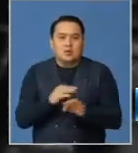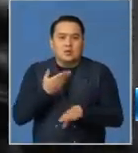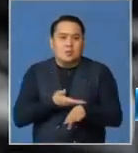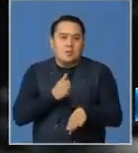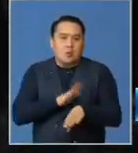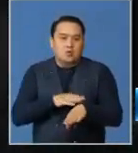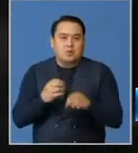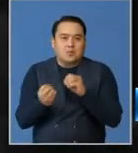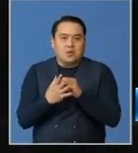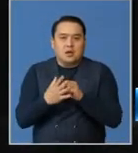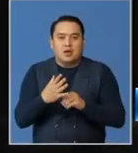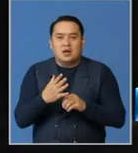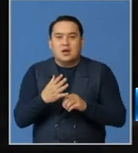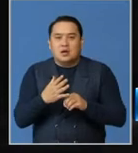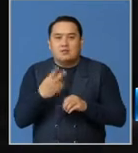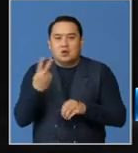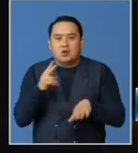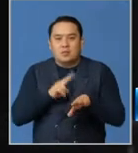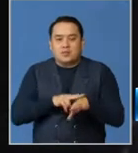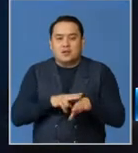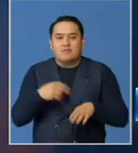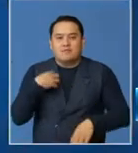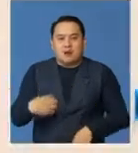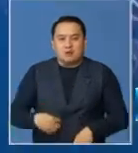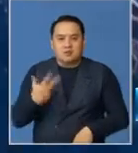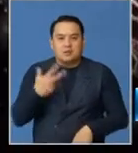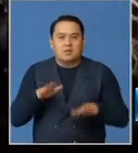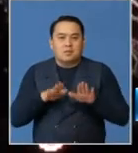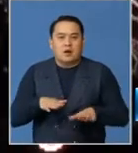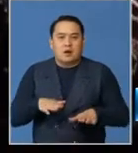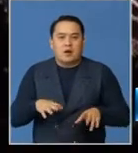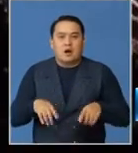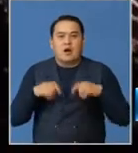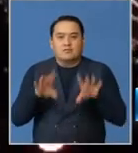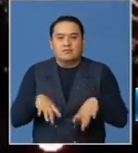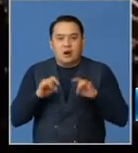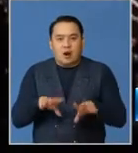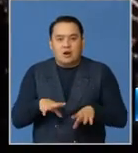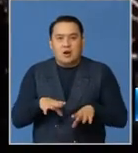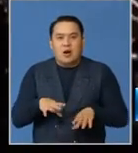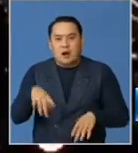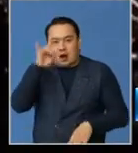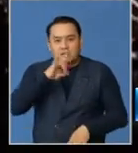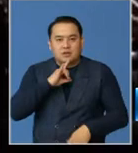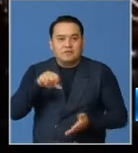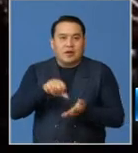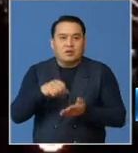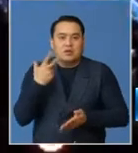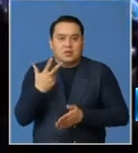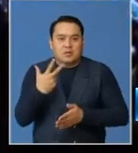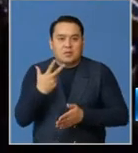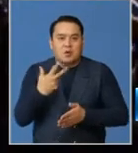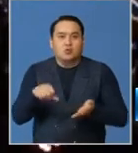Польши. 2-е место заняла представительница Франции. 3-е место досталось участнице из Австралии. Юная певица из Казахстана выступала